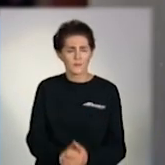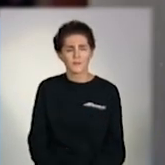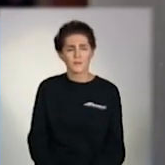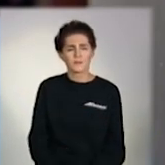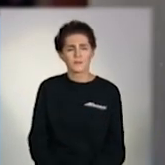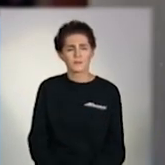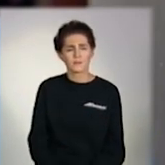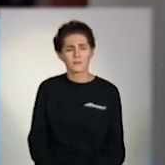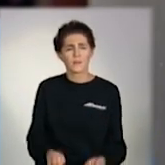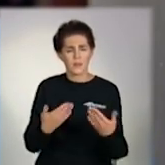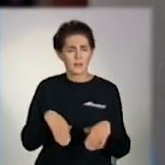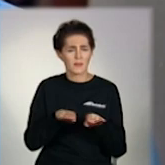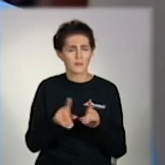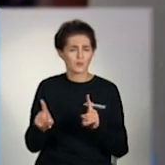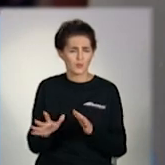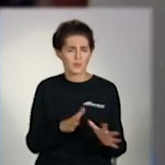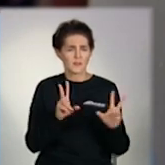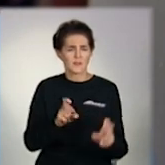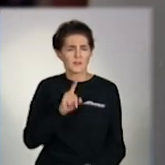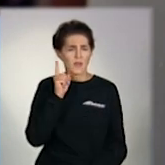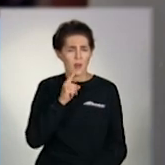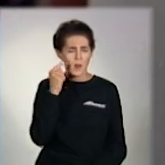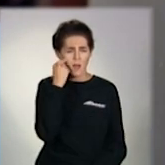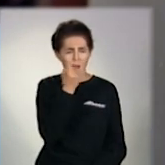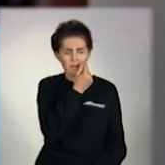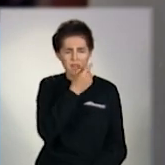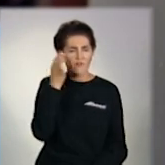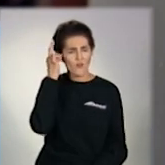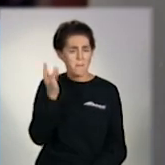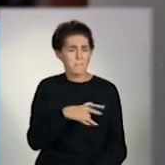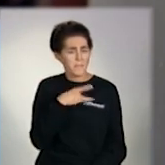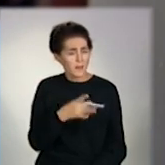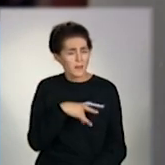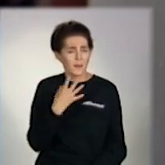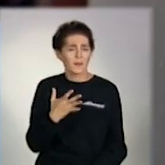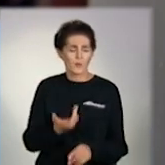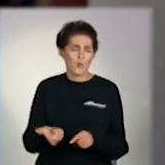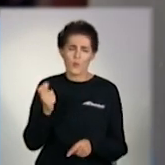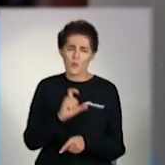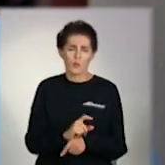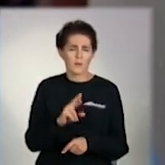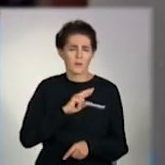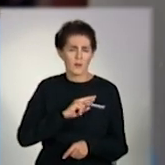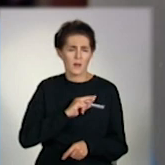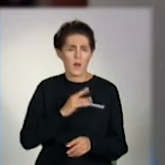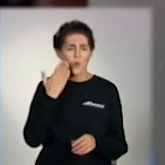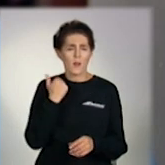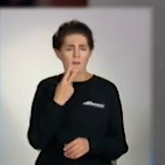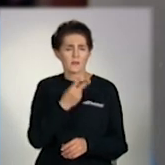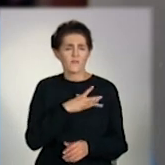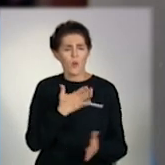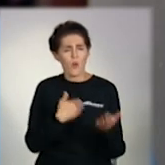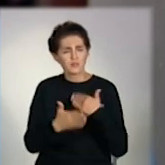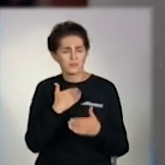в общем-то, так и случилось. Зеленоглазая блондинка. Ну, на самом деле, я, когда провожу с ней время,